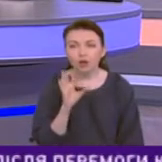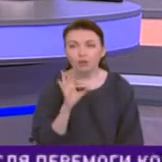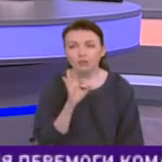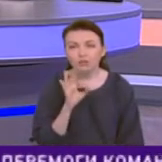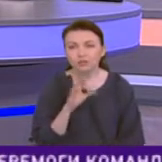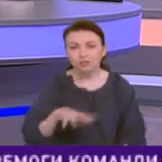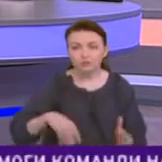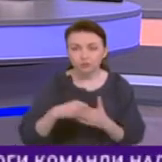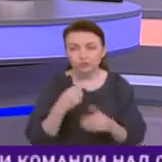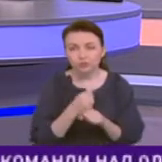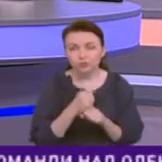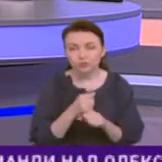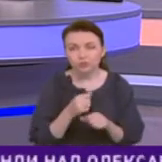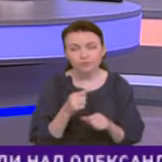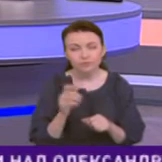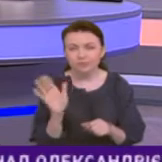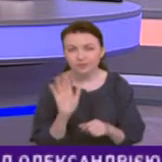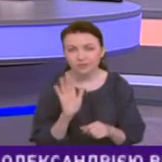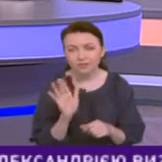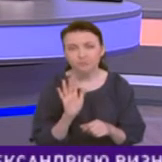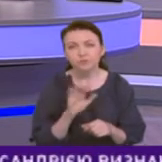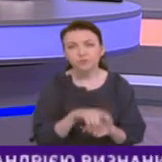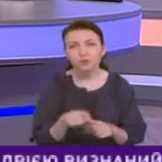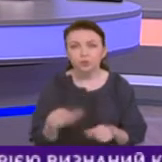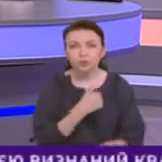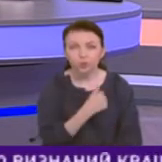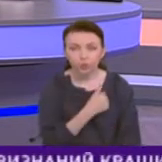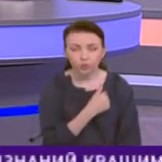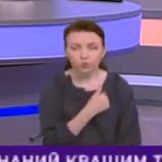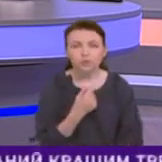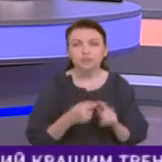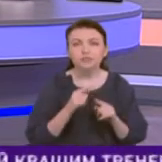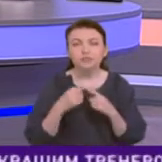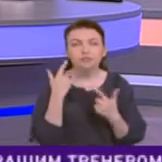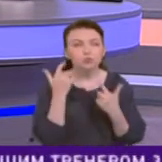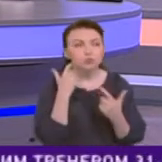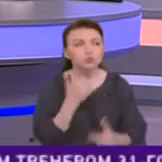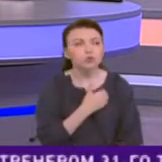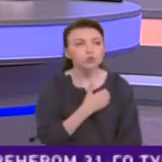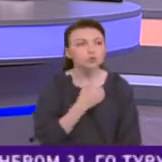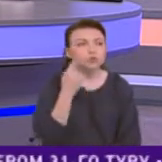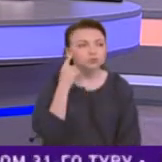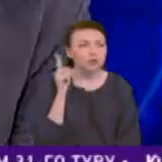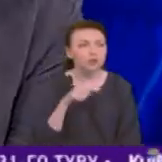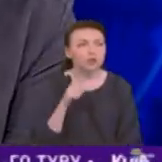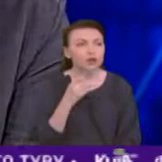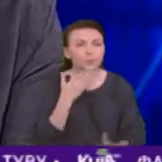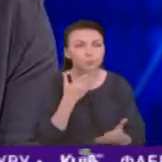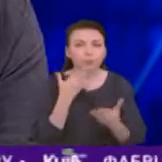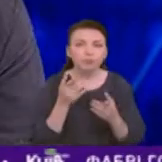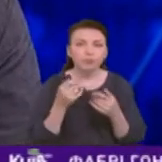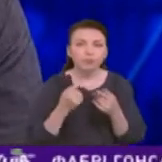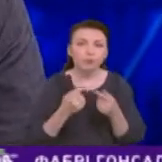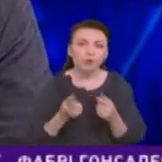собі книжку і ходить продає. Ні, це вже просто люди хочуть ці інформації, люди хочуть знати. Тому попит породжує пропозицію.